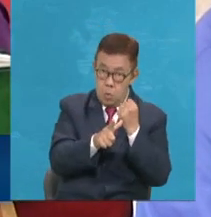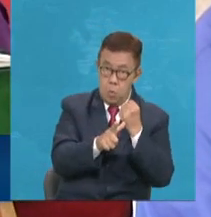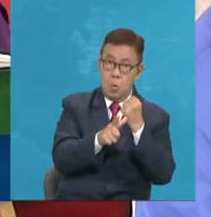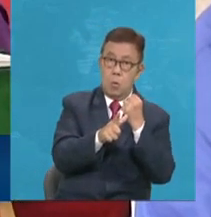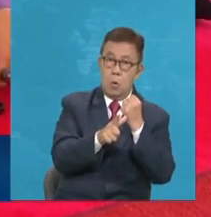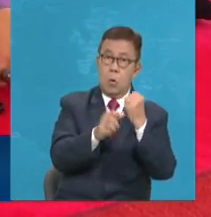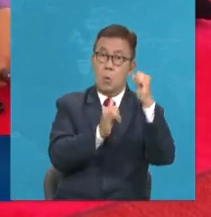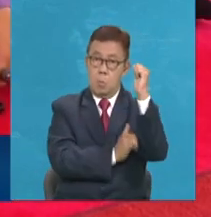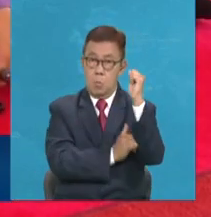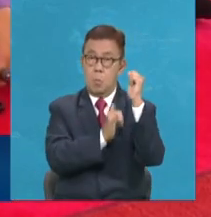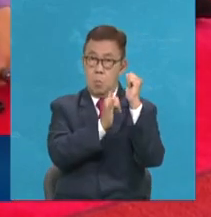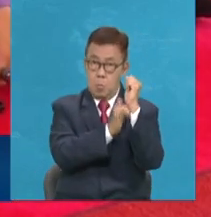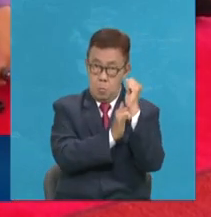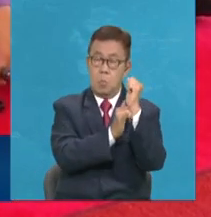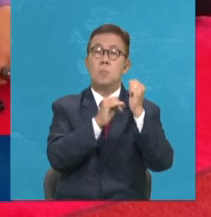negara yayasan